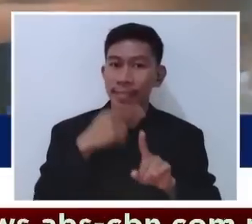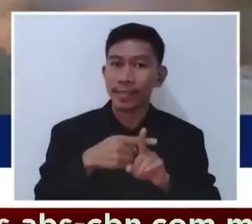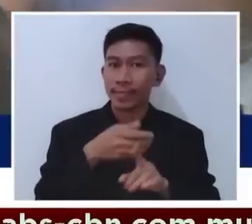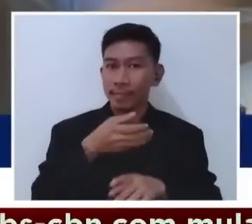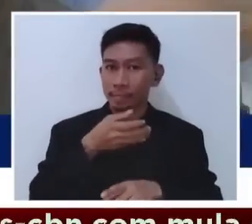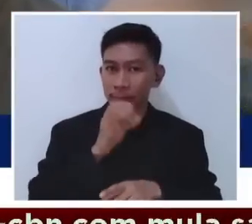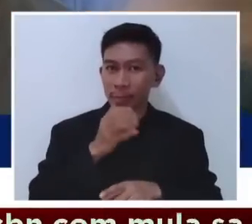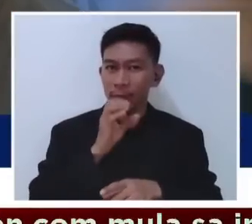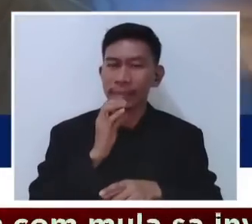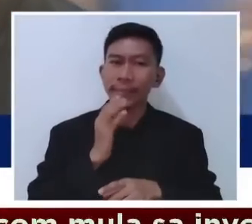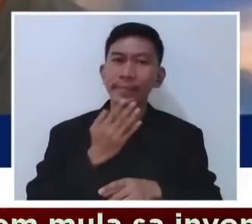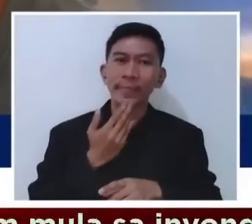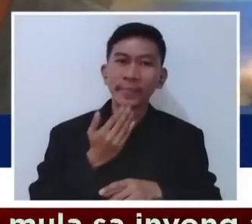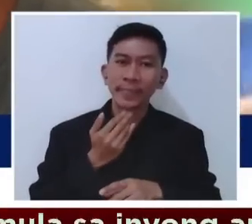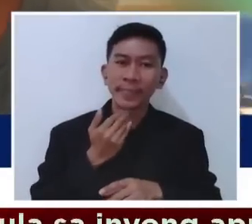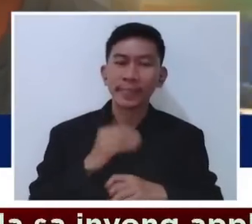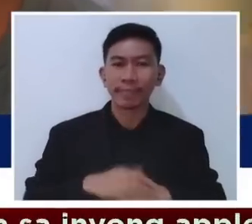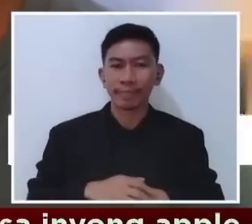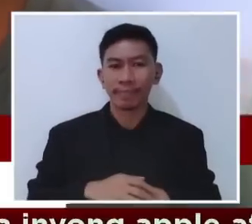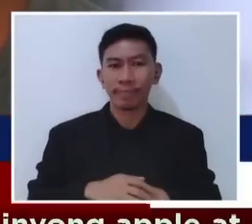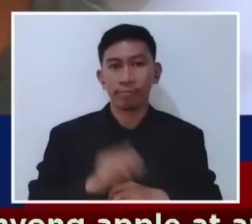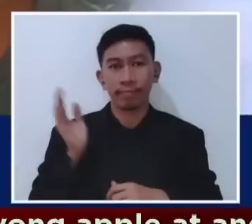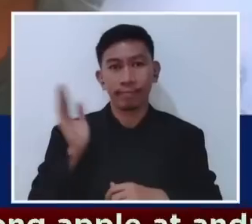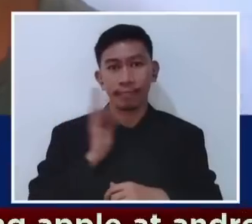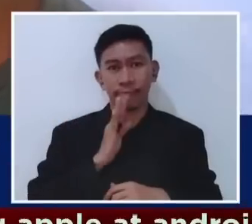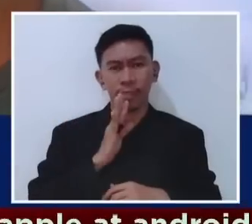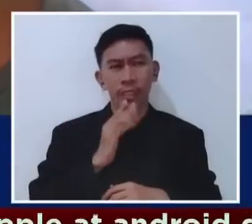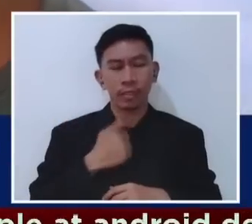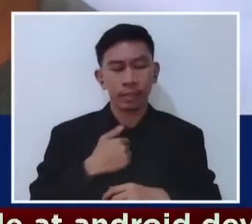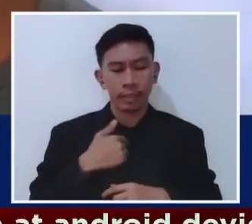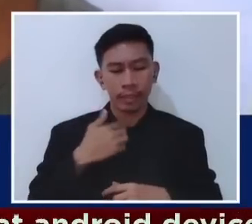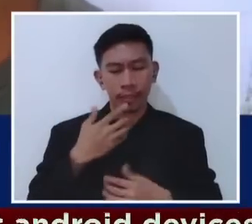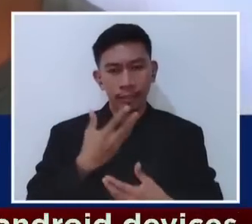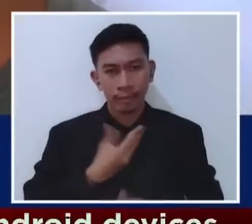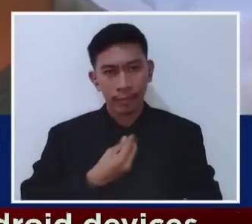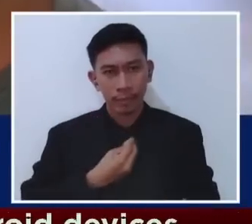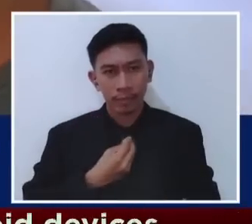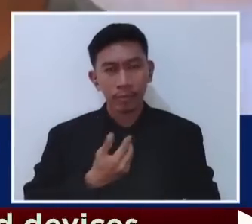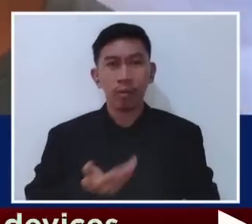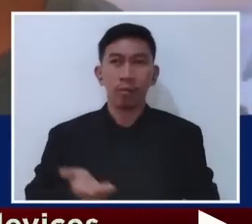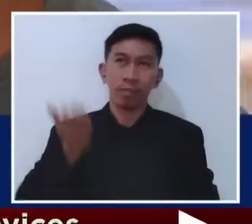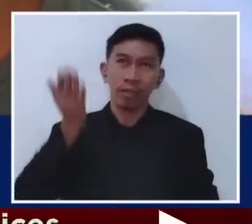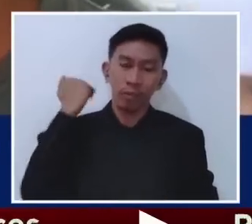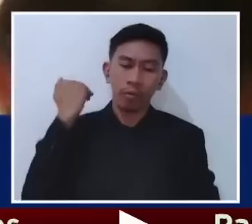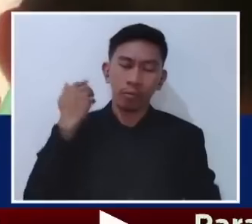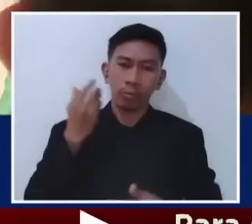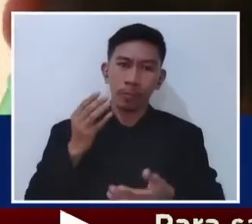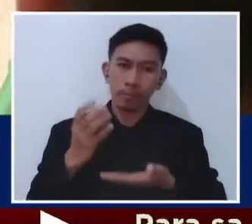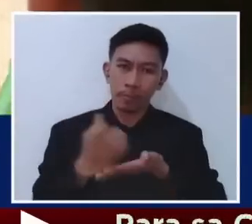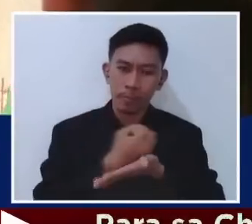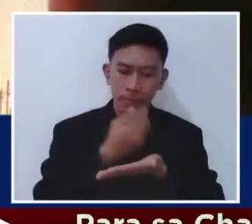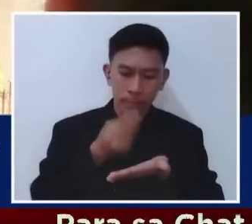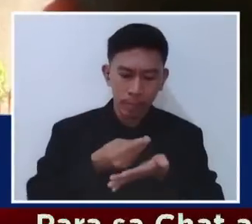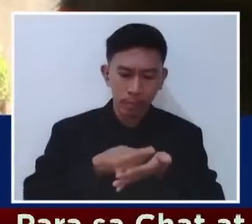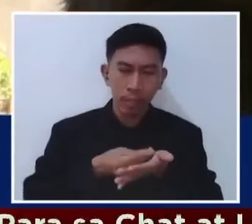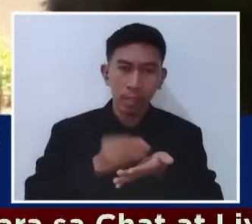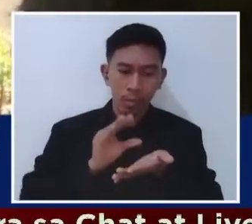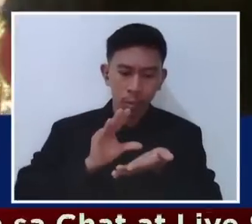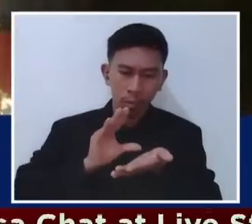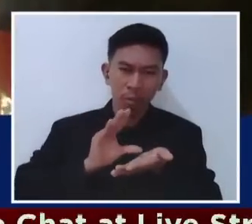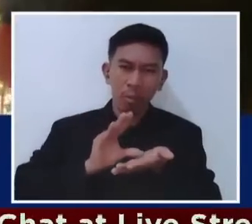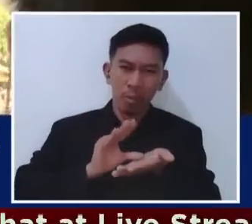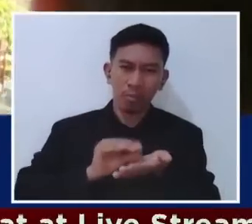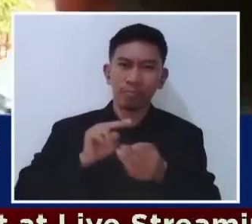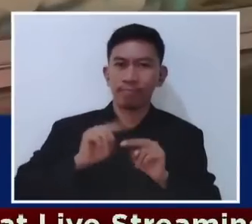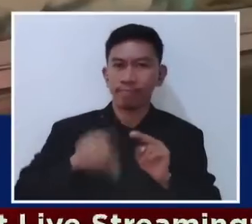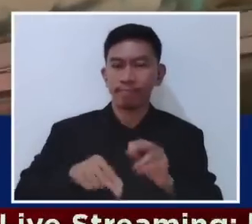halimbawa gano'n, nasipre yung kung gaano yung inaano ko dati, parang bababa na rin. Itong mga gamit ko, binibigay